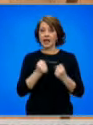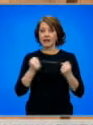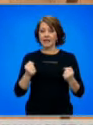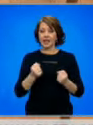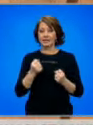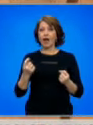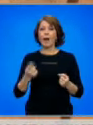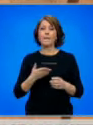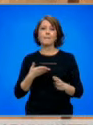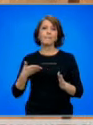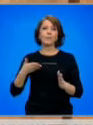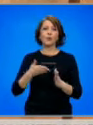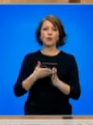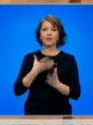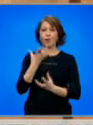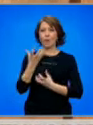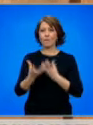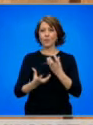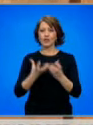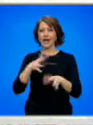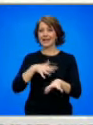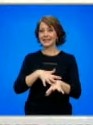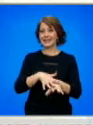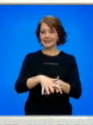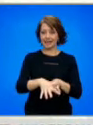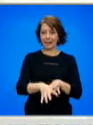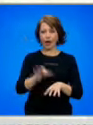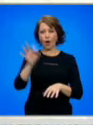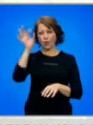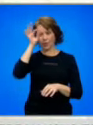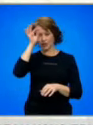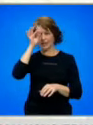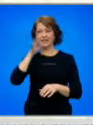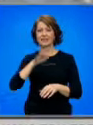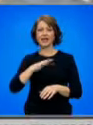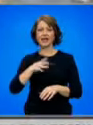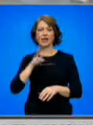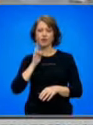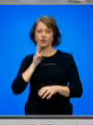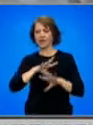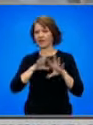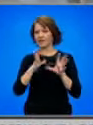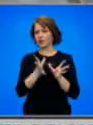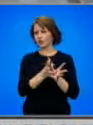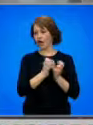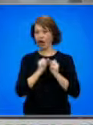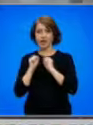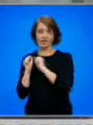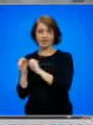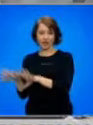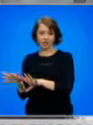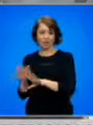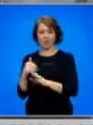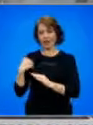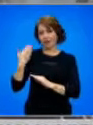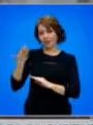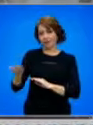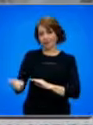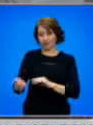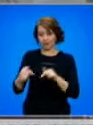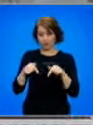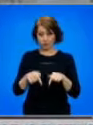система в сградата, учениците и персоналът бързо били изведени, а електричеството спряно. Децата ги изведохме като на